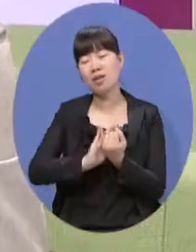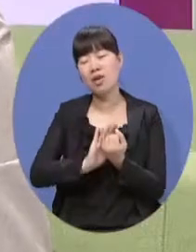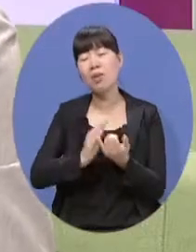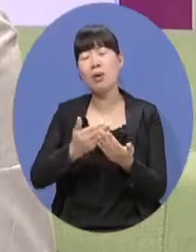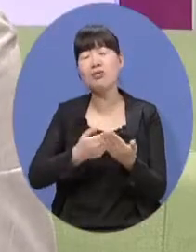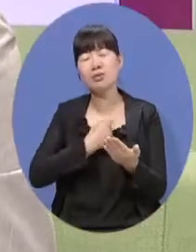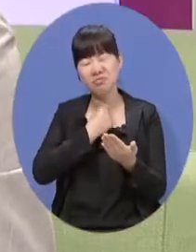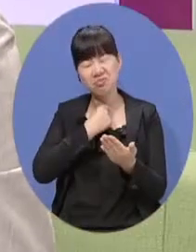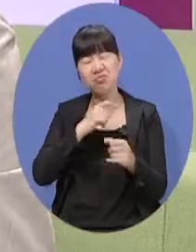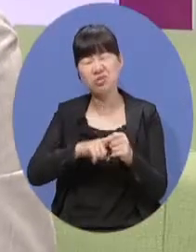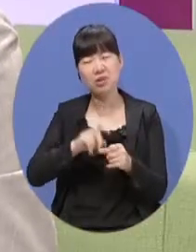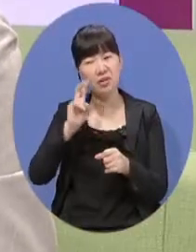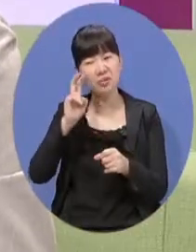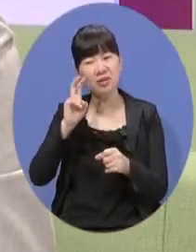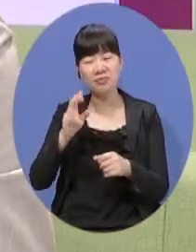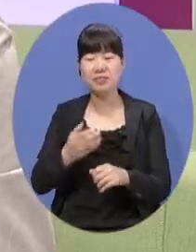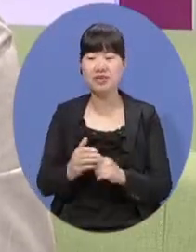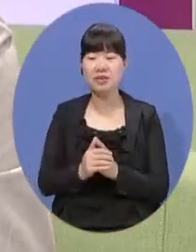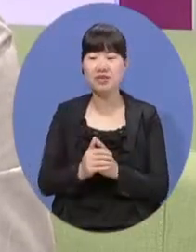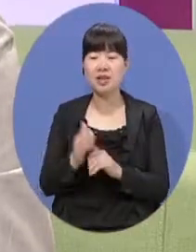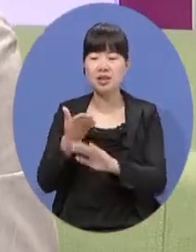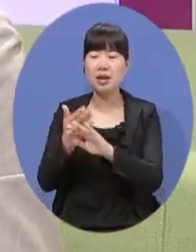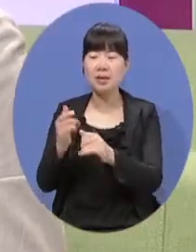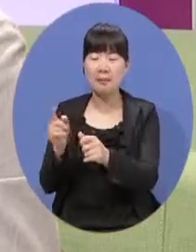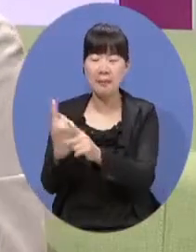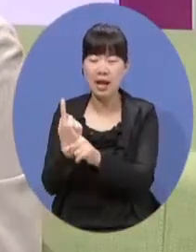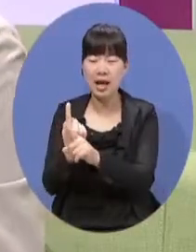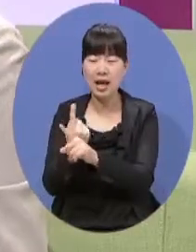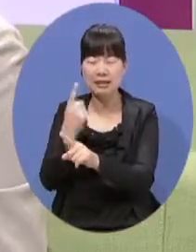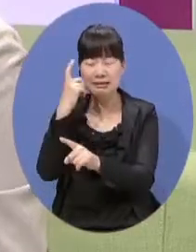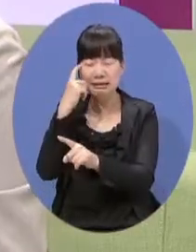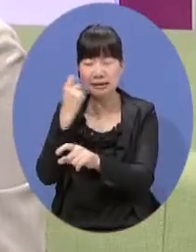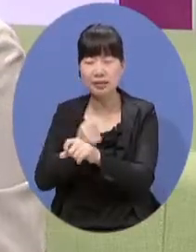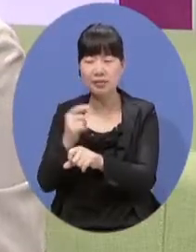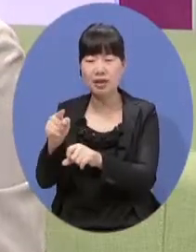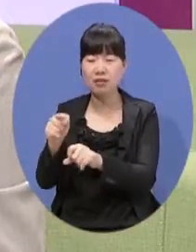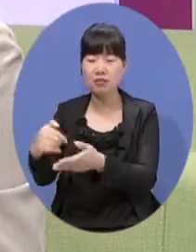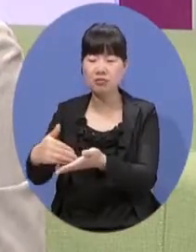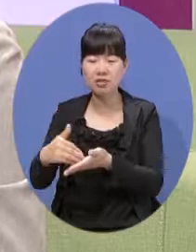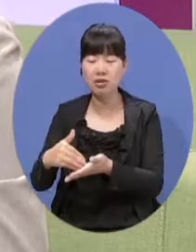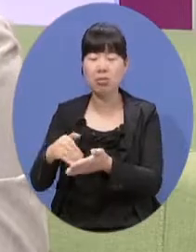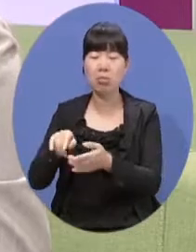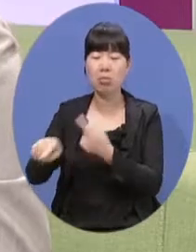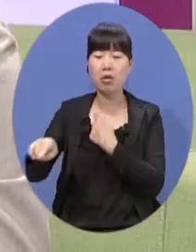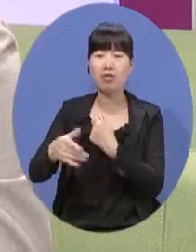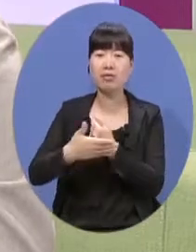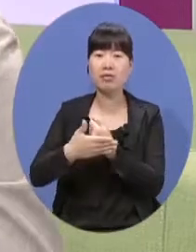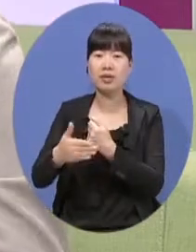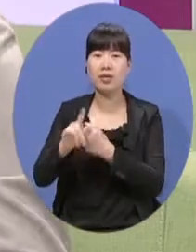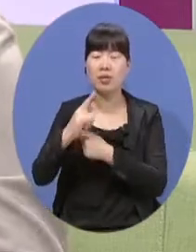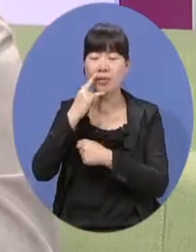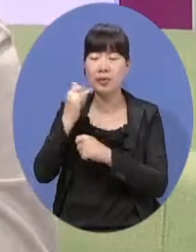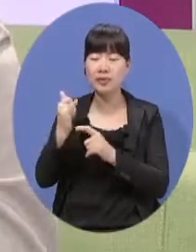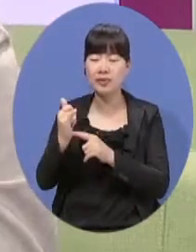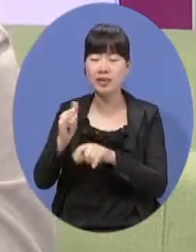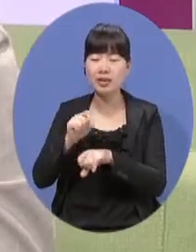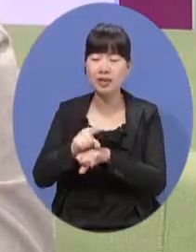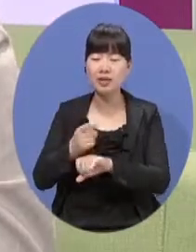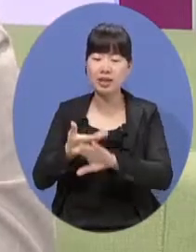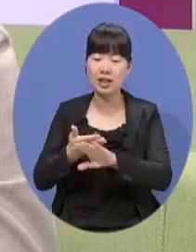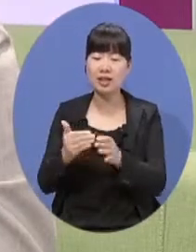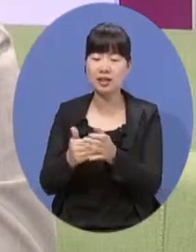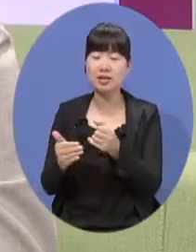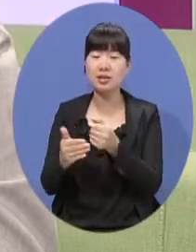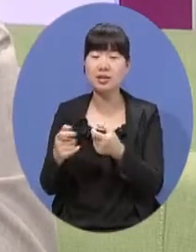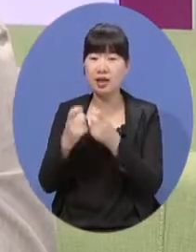근데 상대를 자꾸 마음대로 바꾸려고 하다 보니까 상대는 당연히 의견을 따르지 않죠. 근데 이제 어떤 부모님들은 얘네들은 성향이 달라서 싸운다